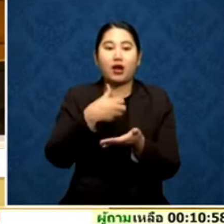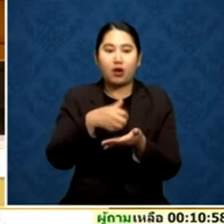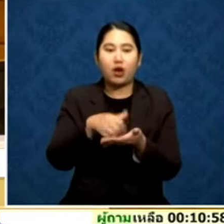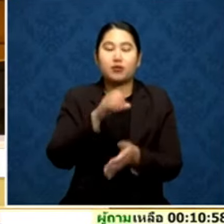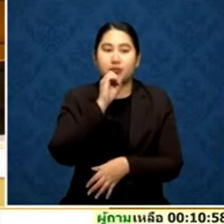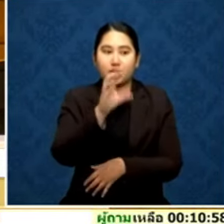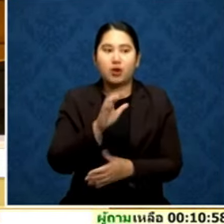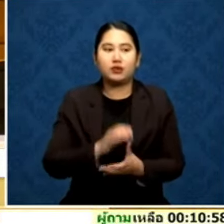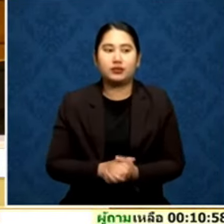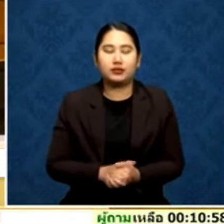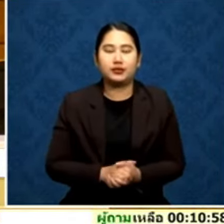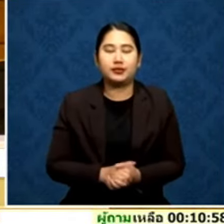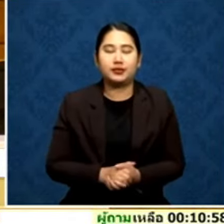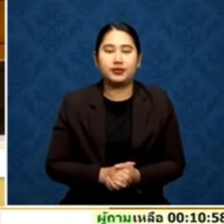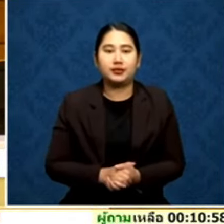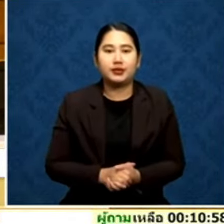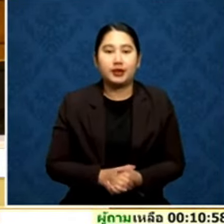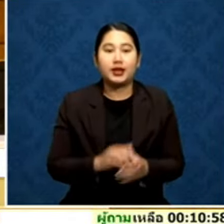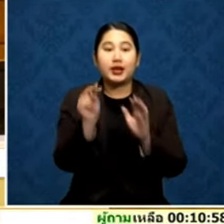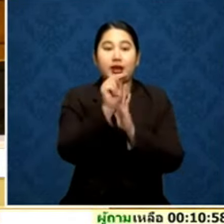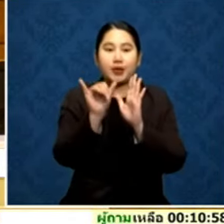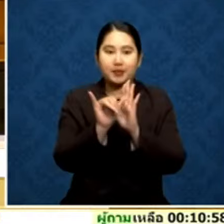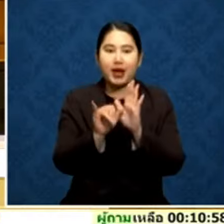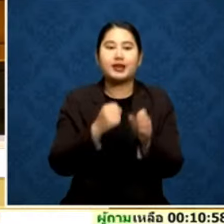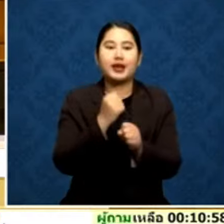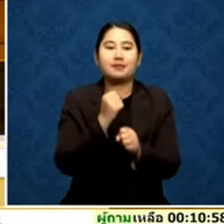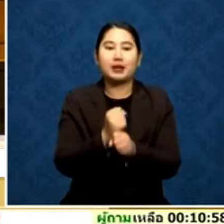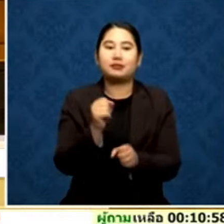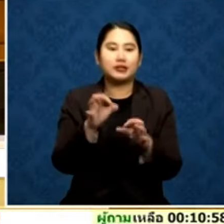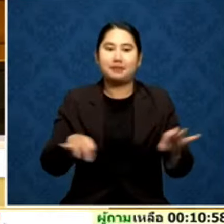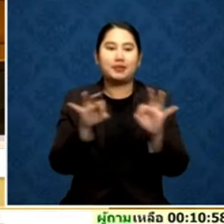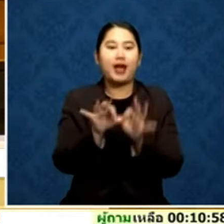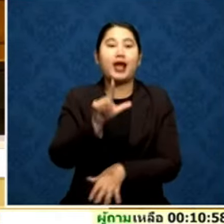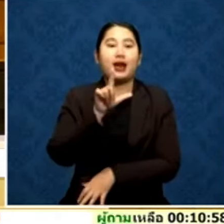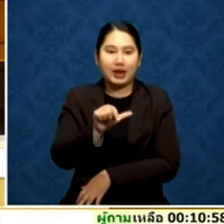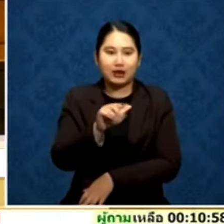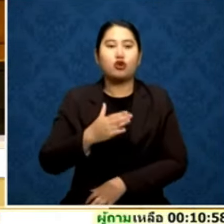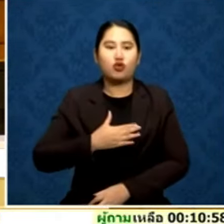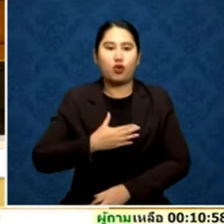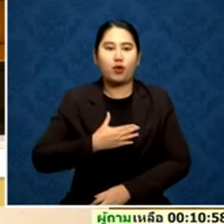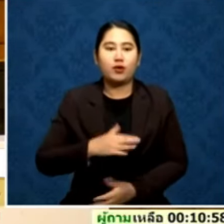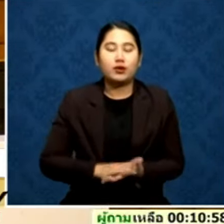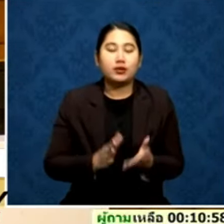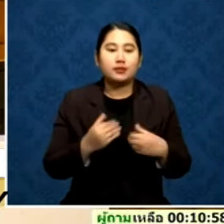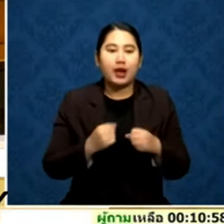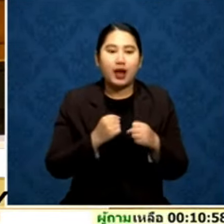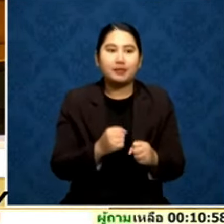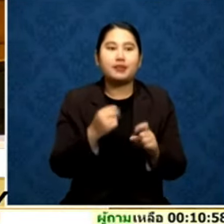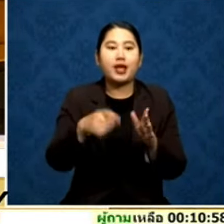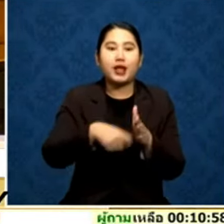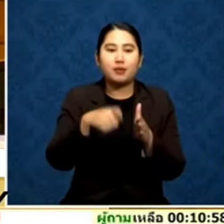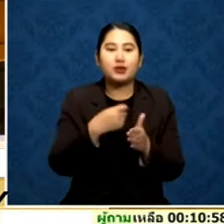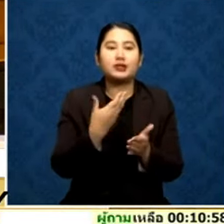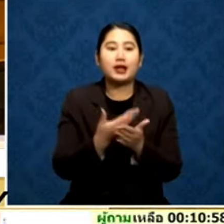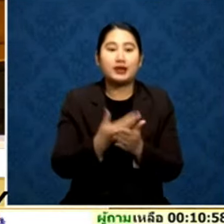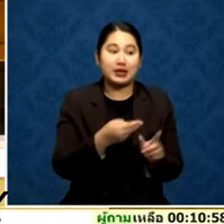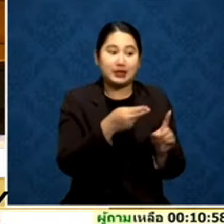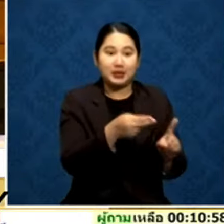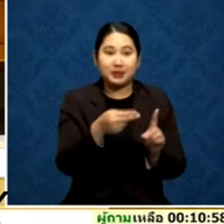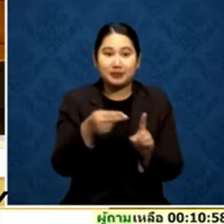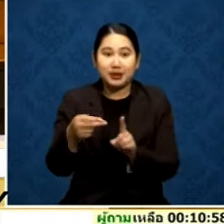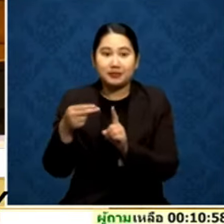าเป็นนโยบายหลักของเรานะครับแล้วก็เหตุผลที่เราต้องใช้เงิน10,000 บาทต่อคนแล้วก็